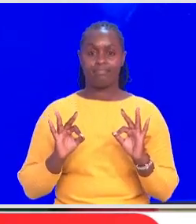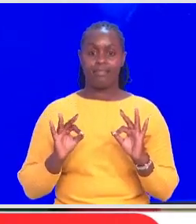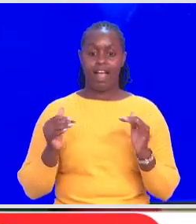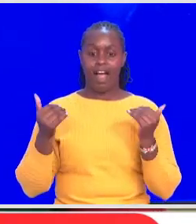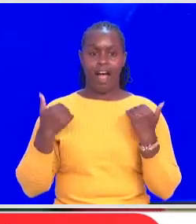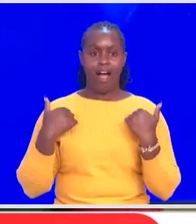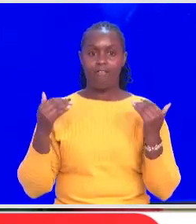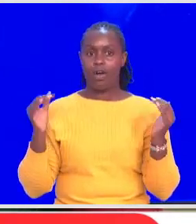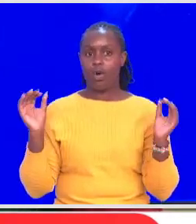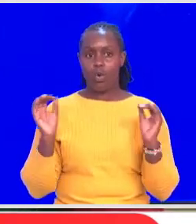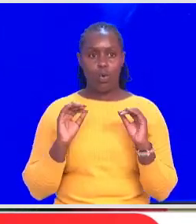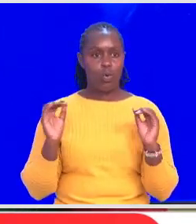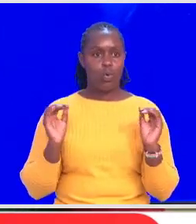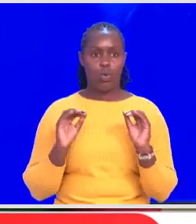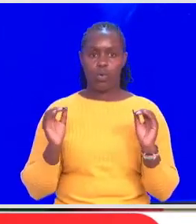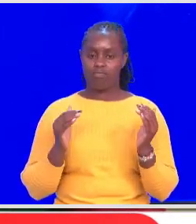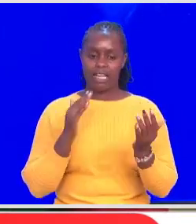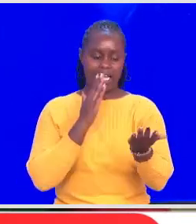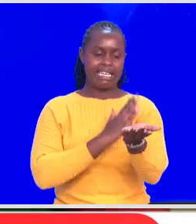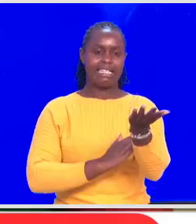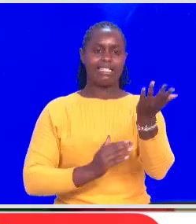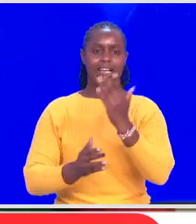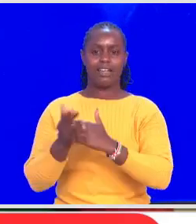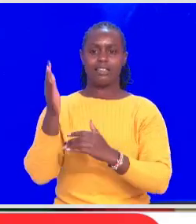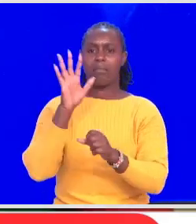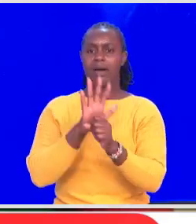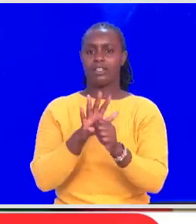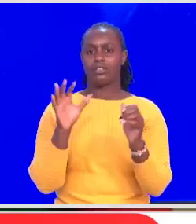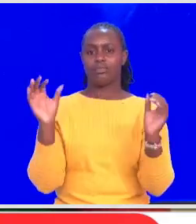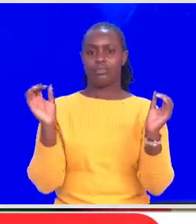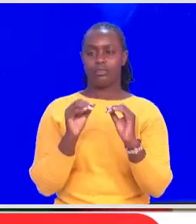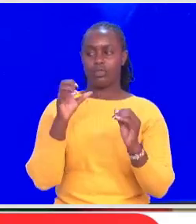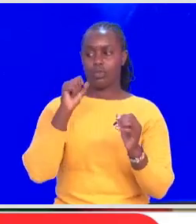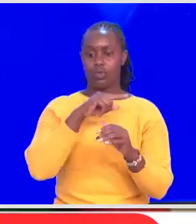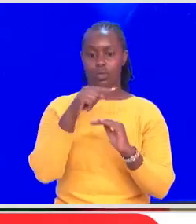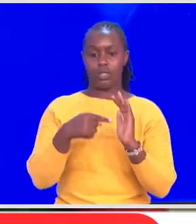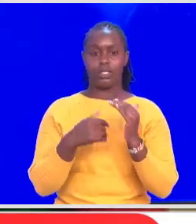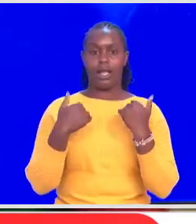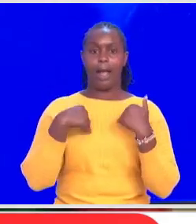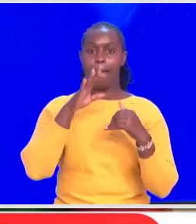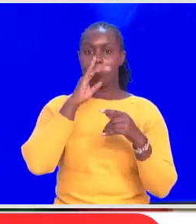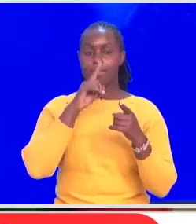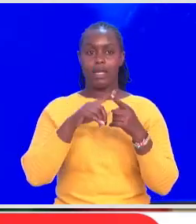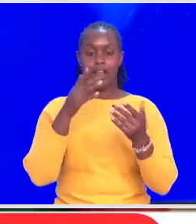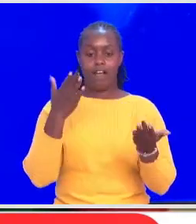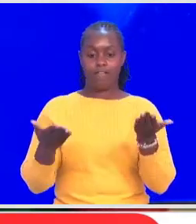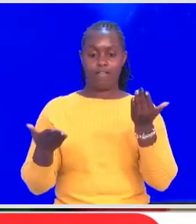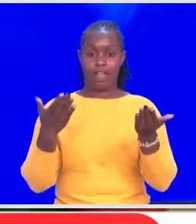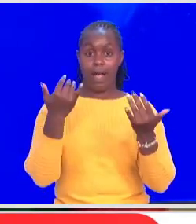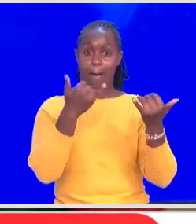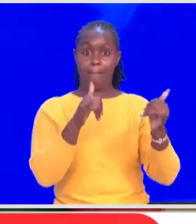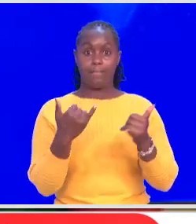Hakukuwa na sijaona injuries mingi sana. So imekuwa fair play. Kwa